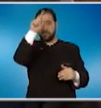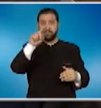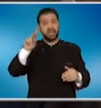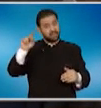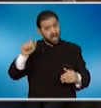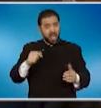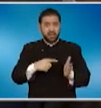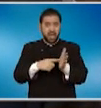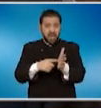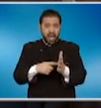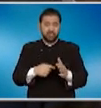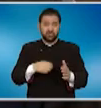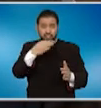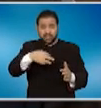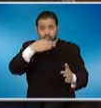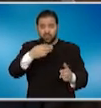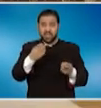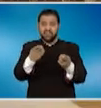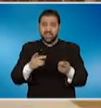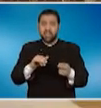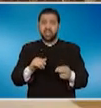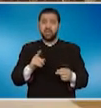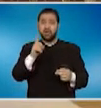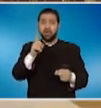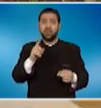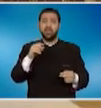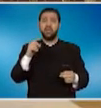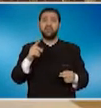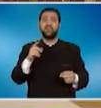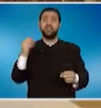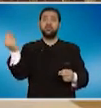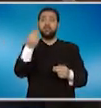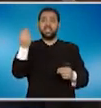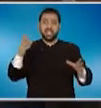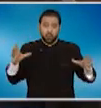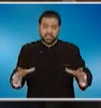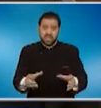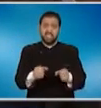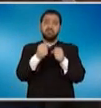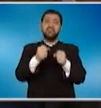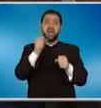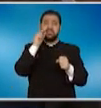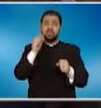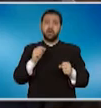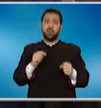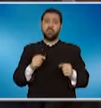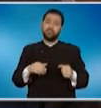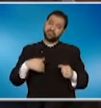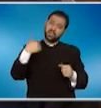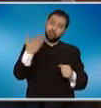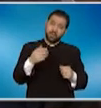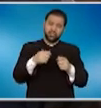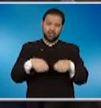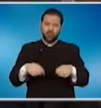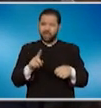este o chestiune care aparține revelației supranaturale. Apoi